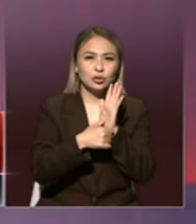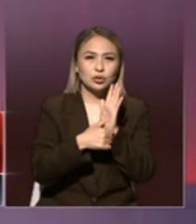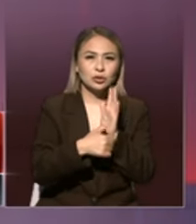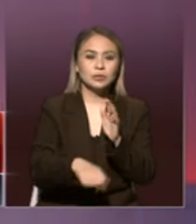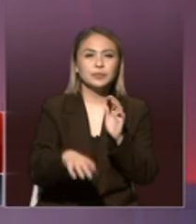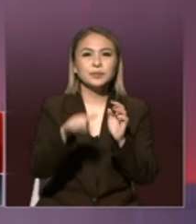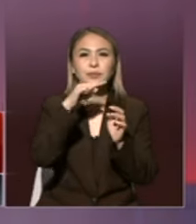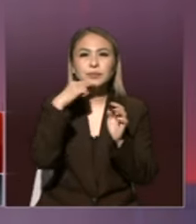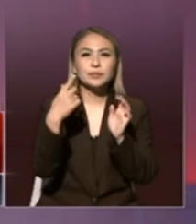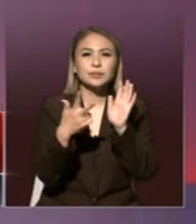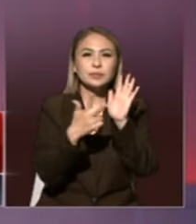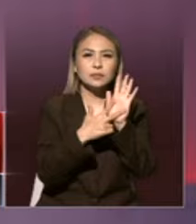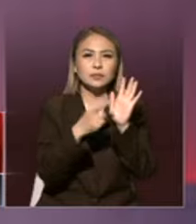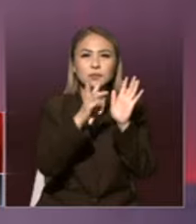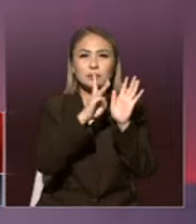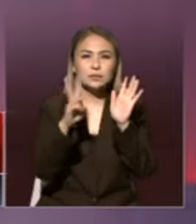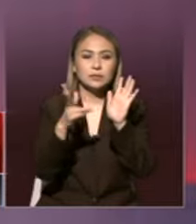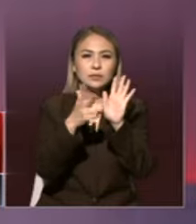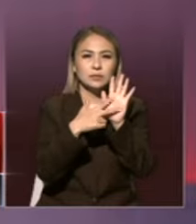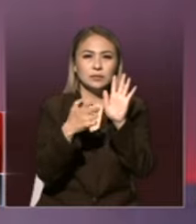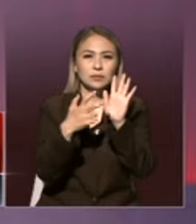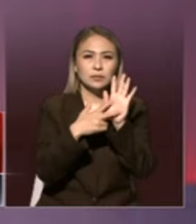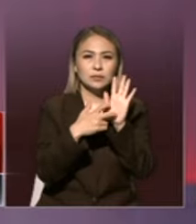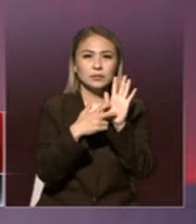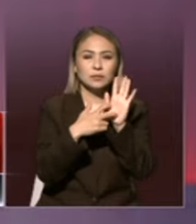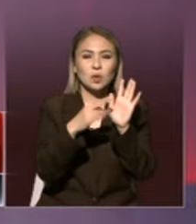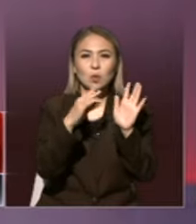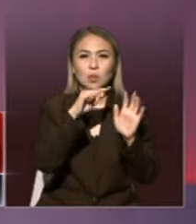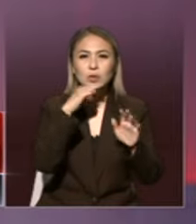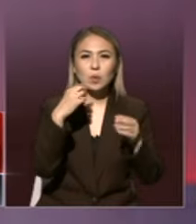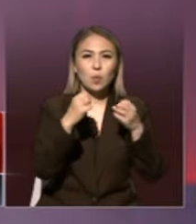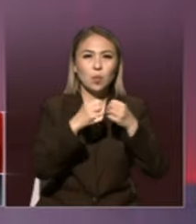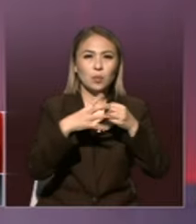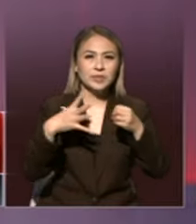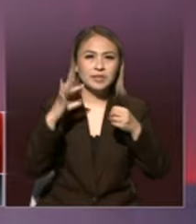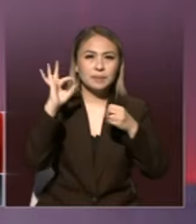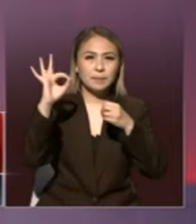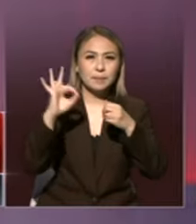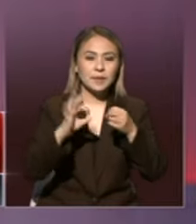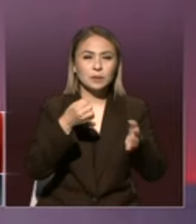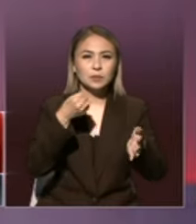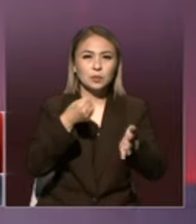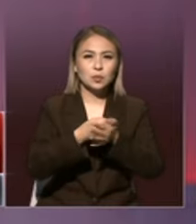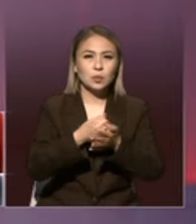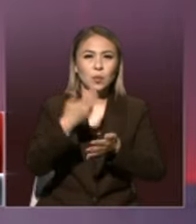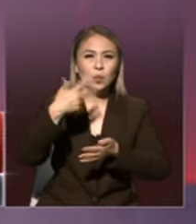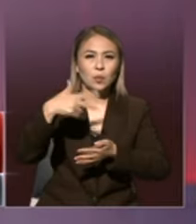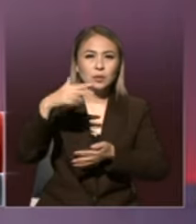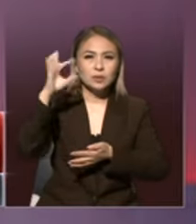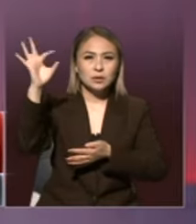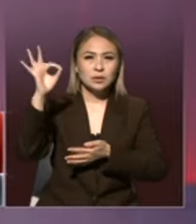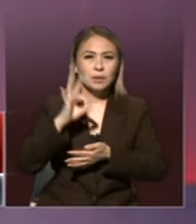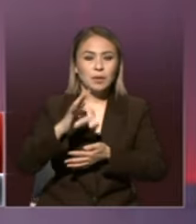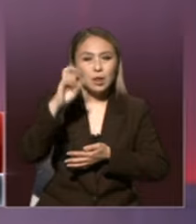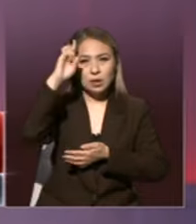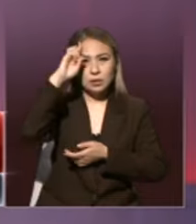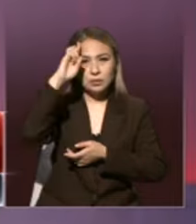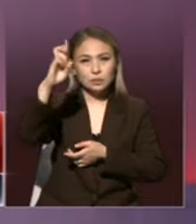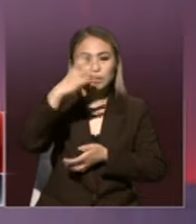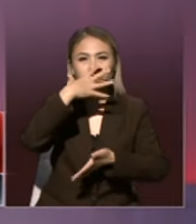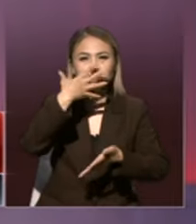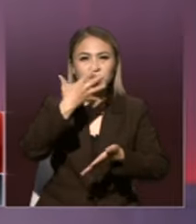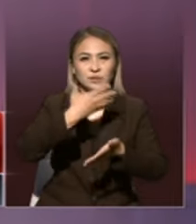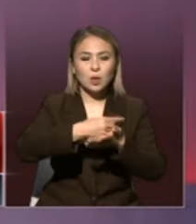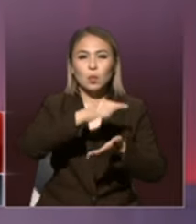8 миллион 800 тұрады. Бірақ Ресейде мынандай бір не бар. 15%-дан 30%-ға дейін мемлекет